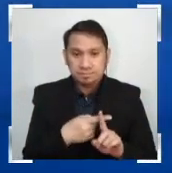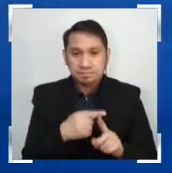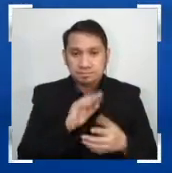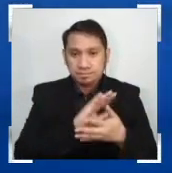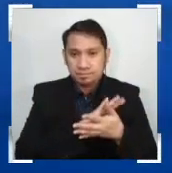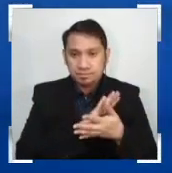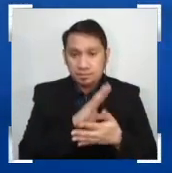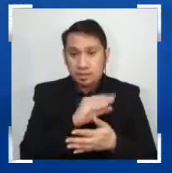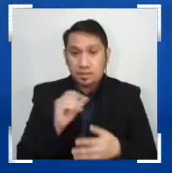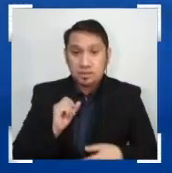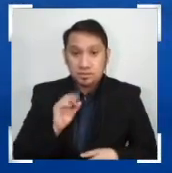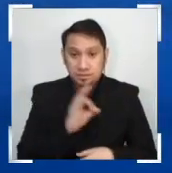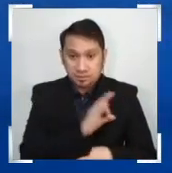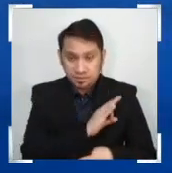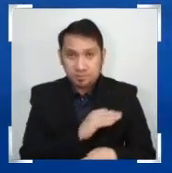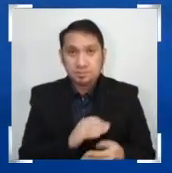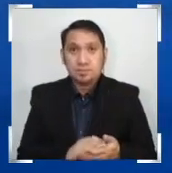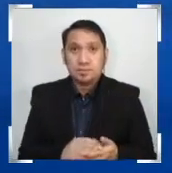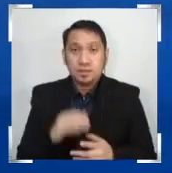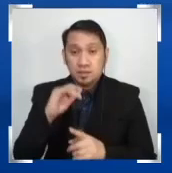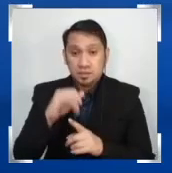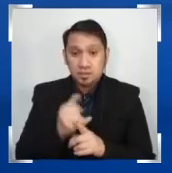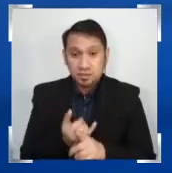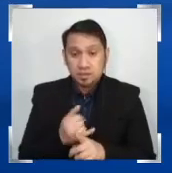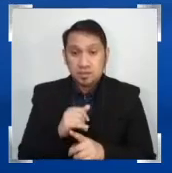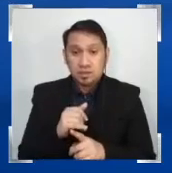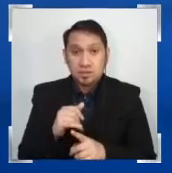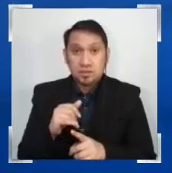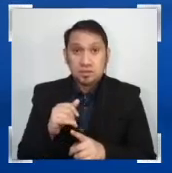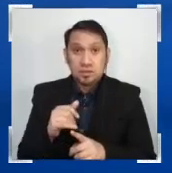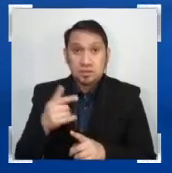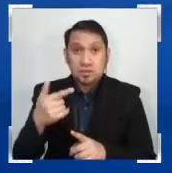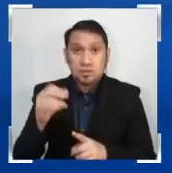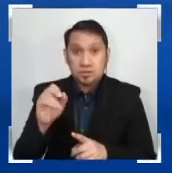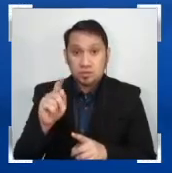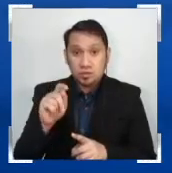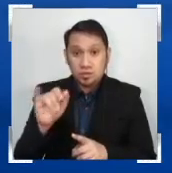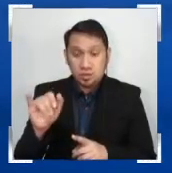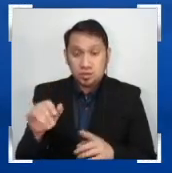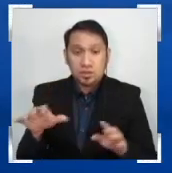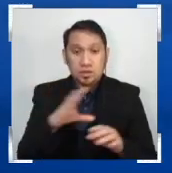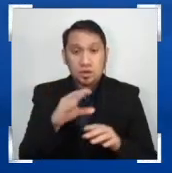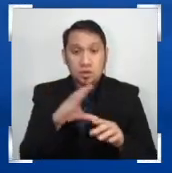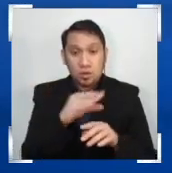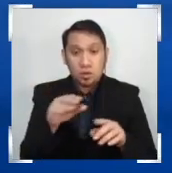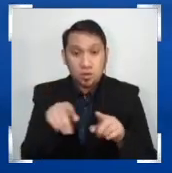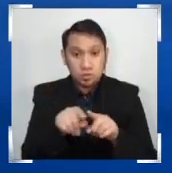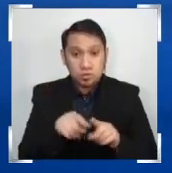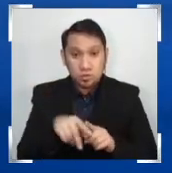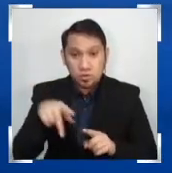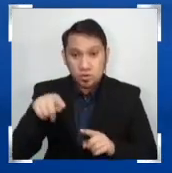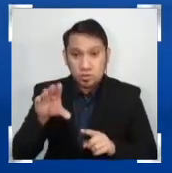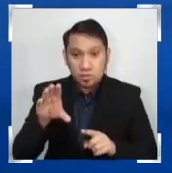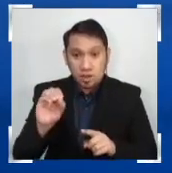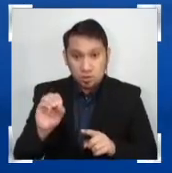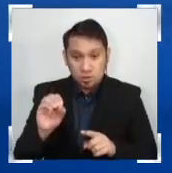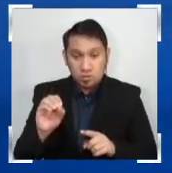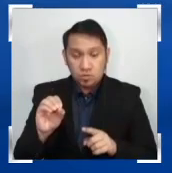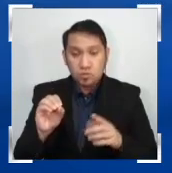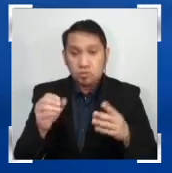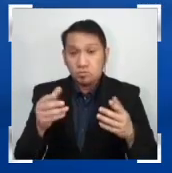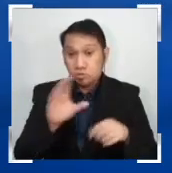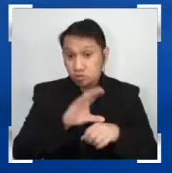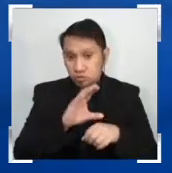naman isasara ang Santa Maria Goretti Parish Church sa Paco, Maynila para sa disinfection matapos magpositibo rin sa